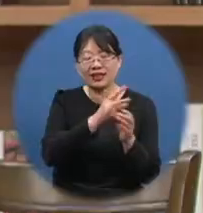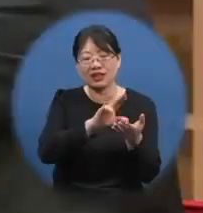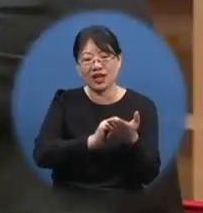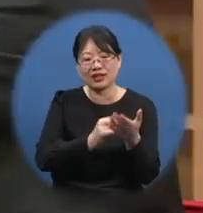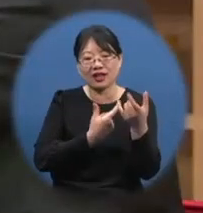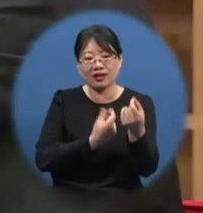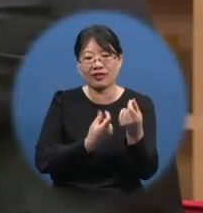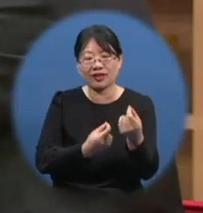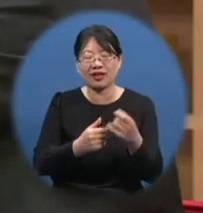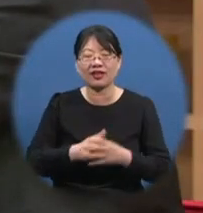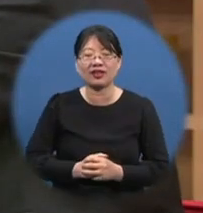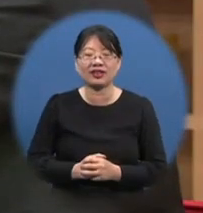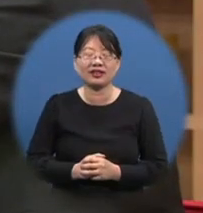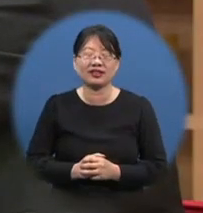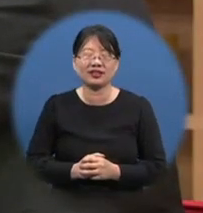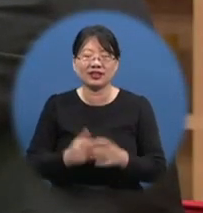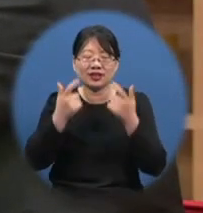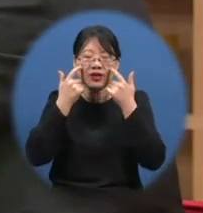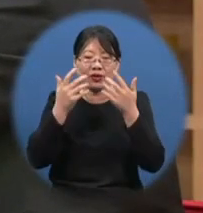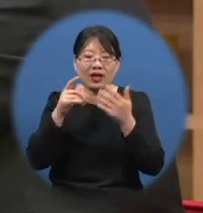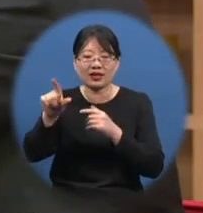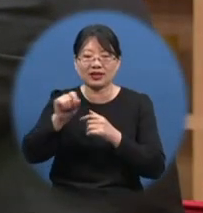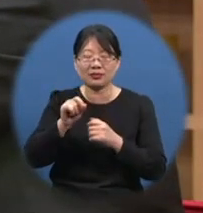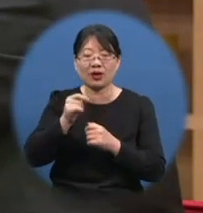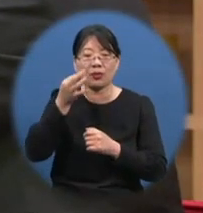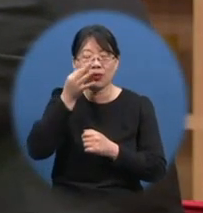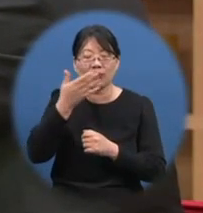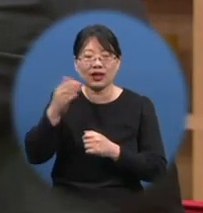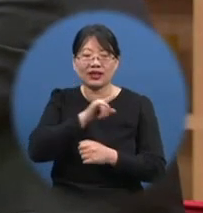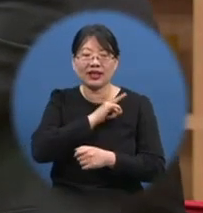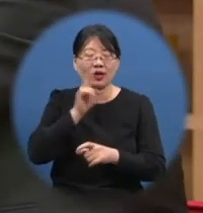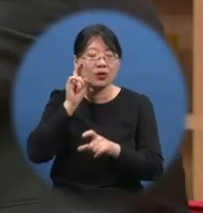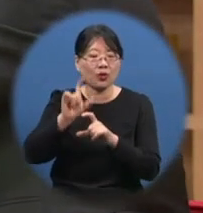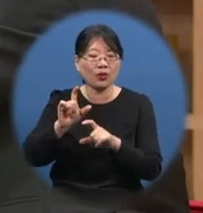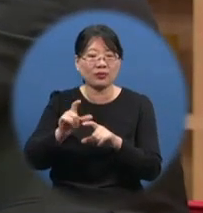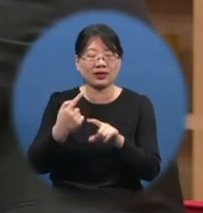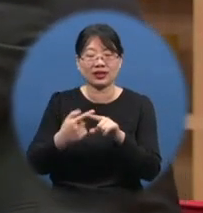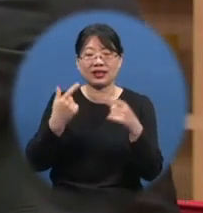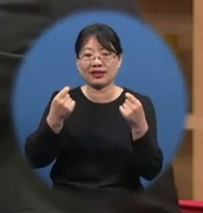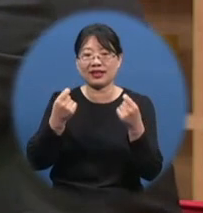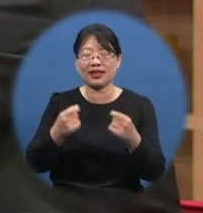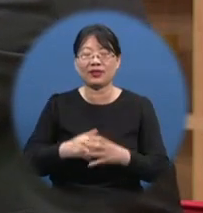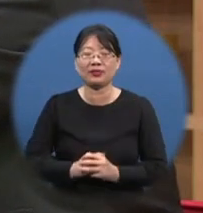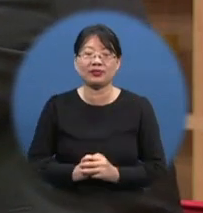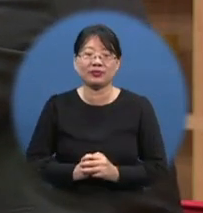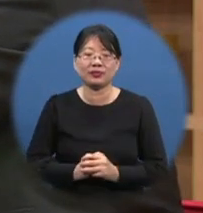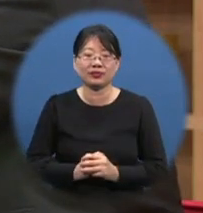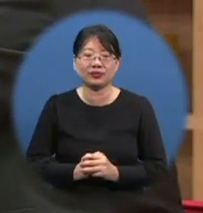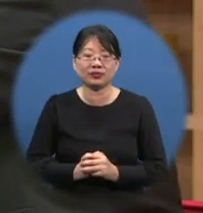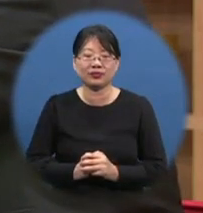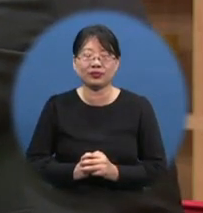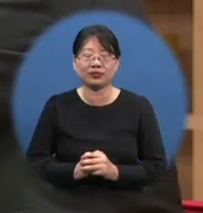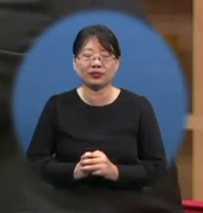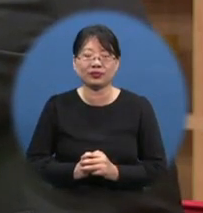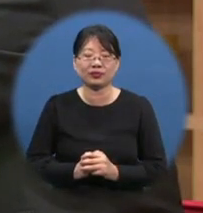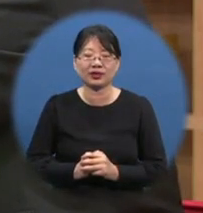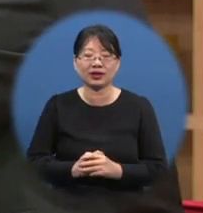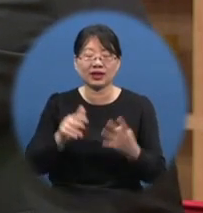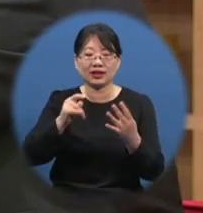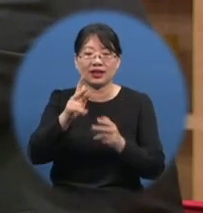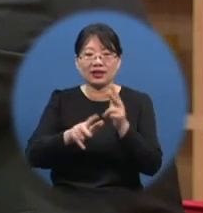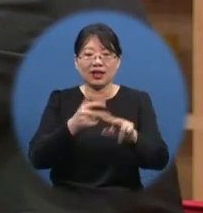텐데. 정확하게 질문을 예. 짚어주셨습니다. 제일 고민거리긴 하고요. 네.